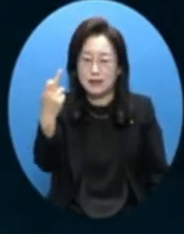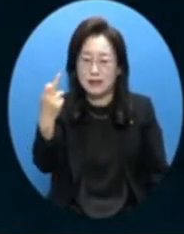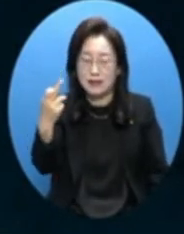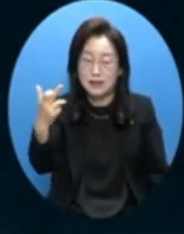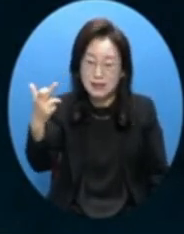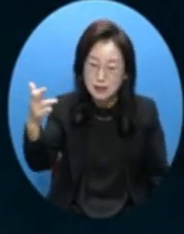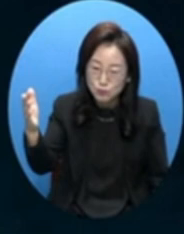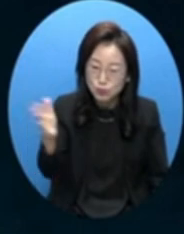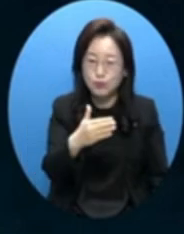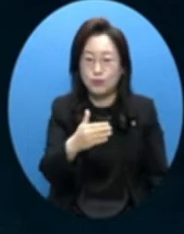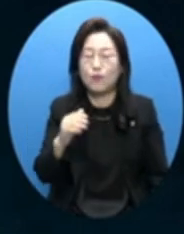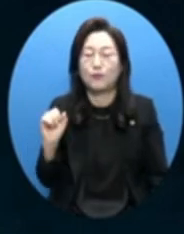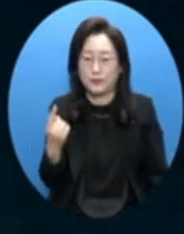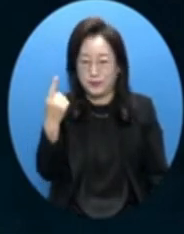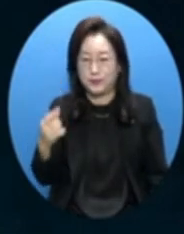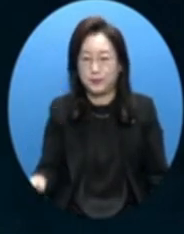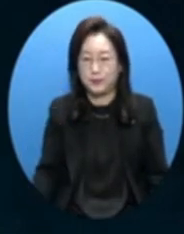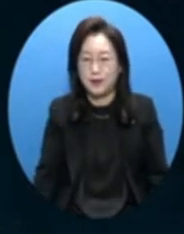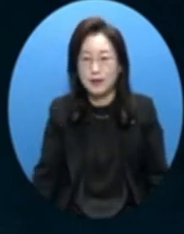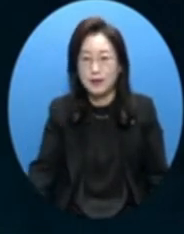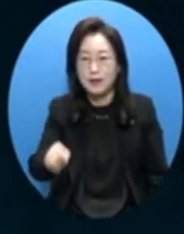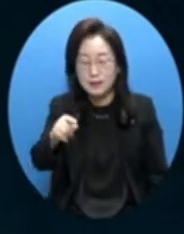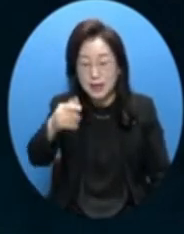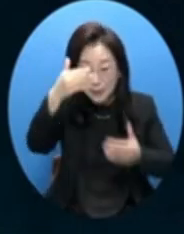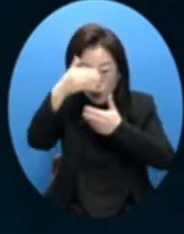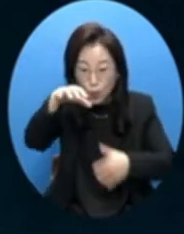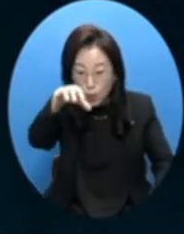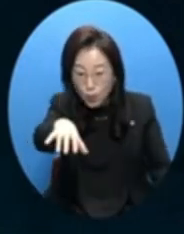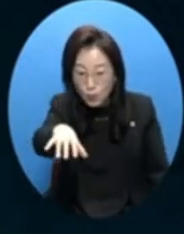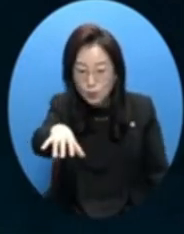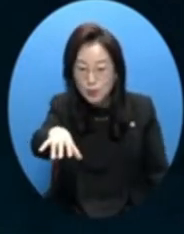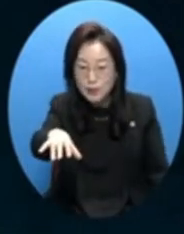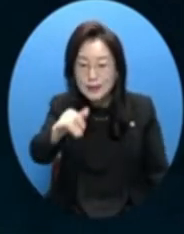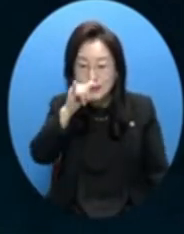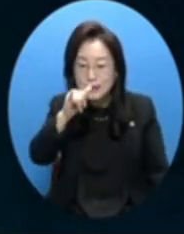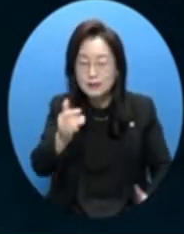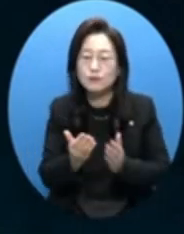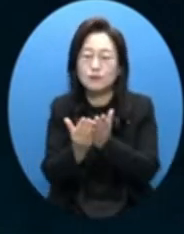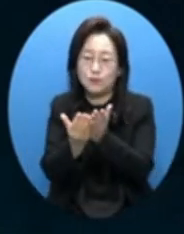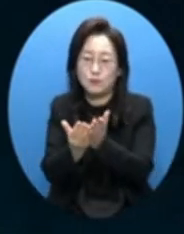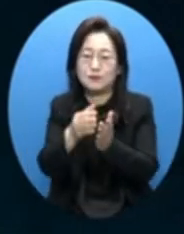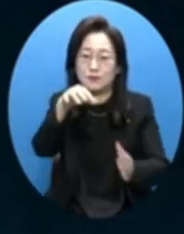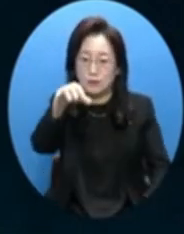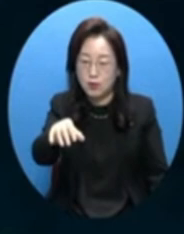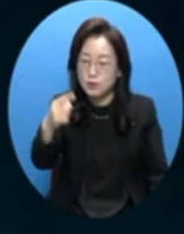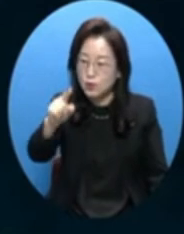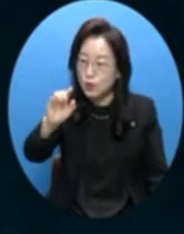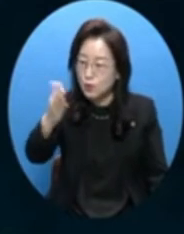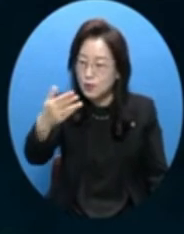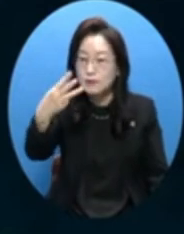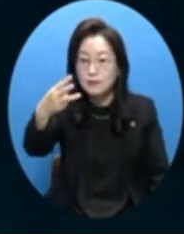한국도에 있는 한국 도시인데 이곳에서 1903년에